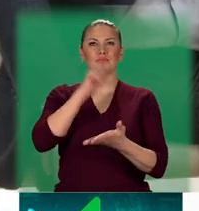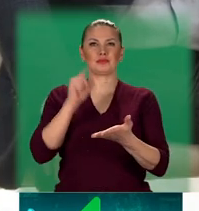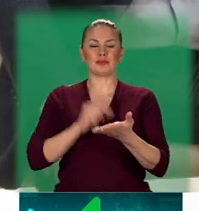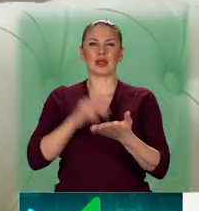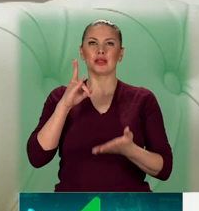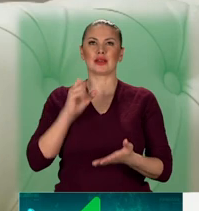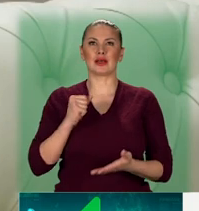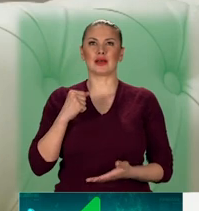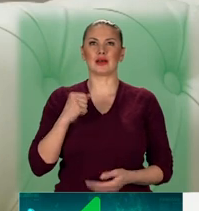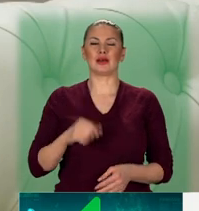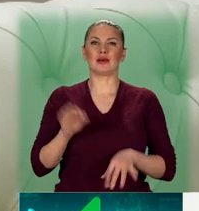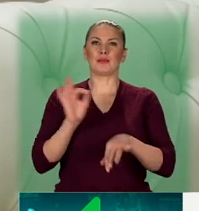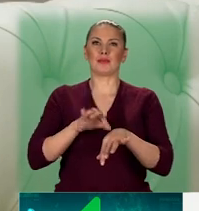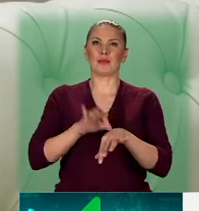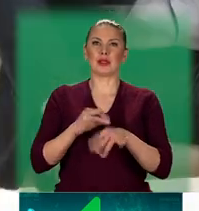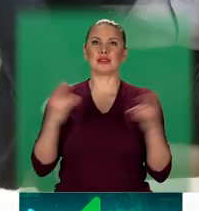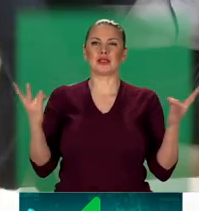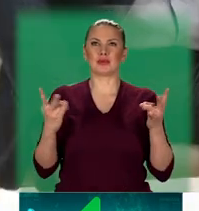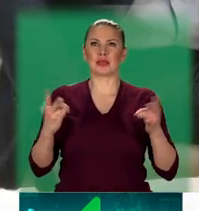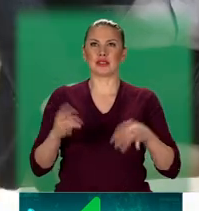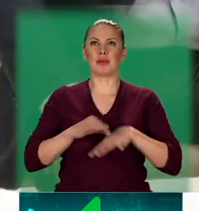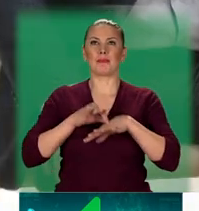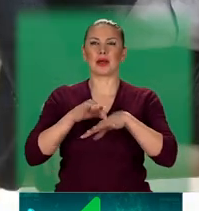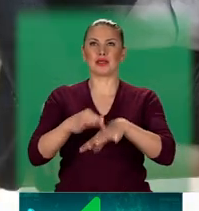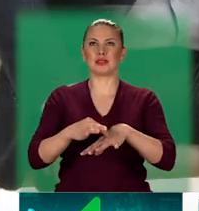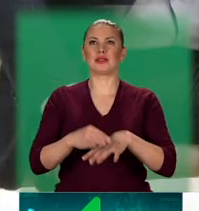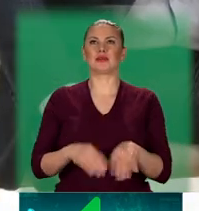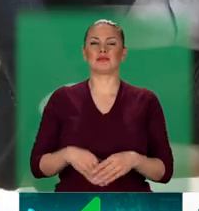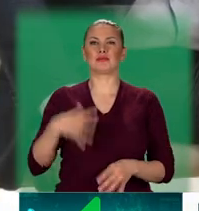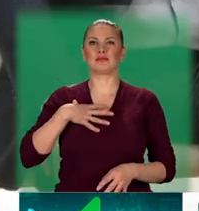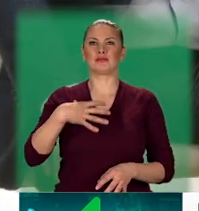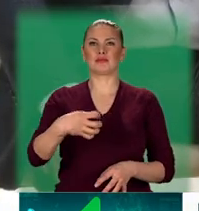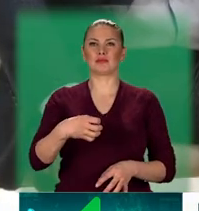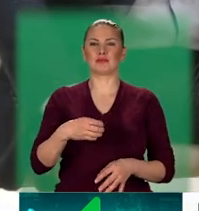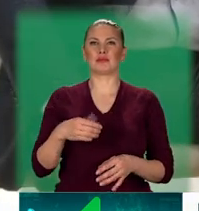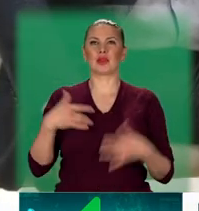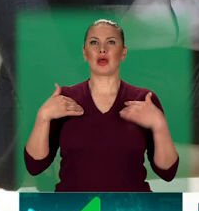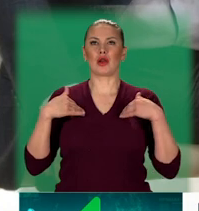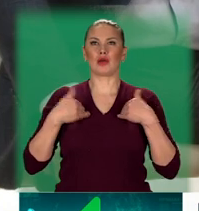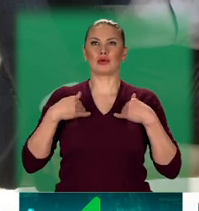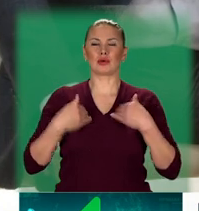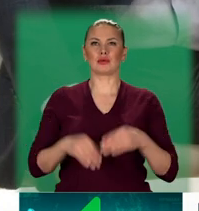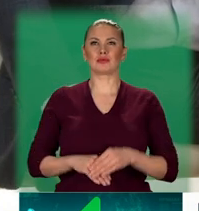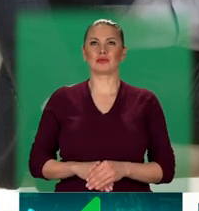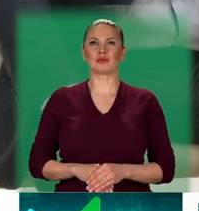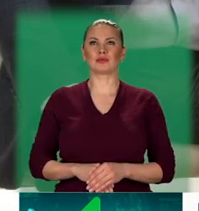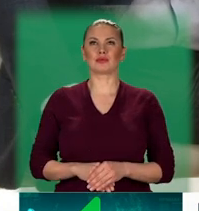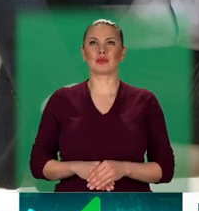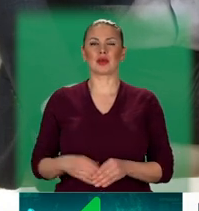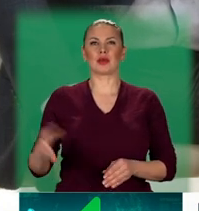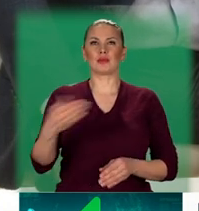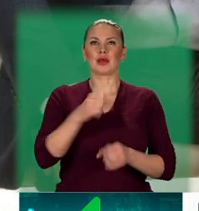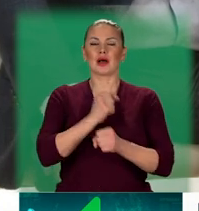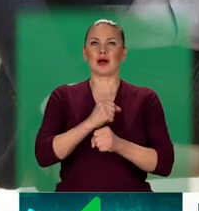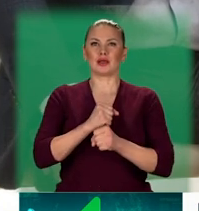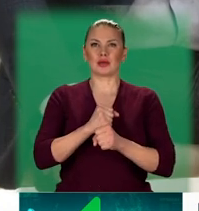объему работы область готова. Каждый главный врач, каждый терапевт, кто направляет, мы отработали